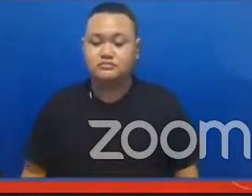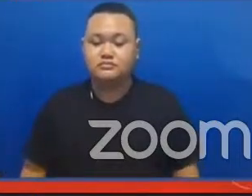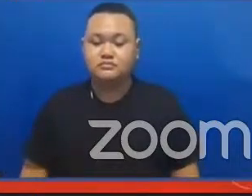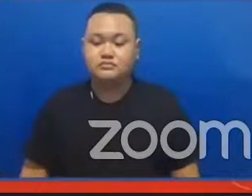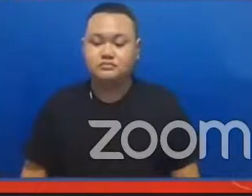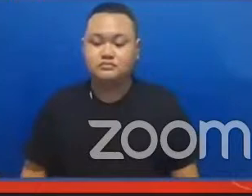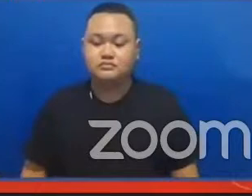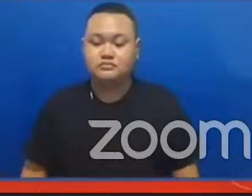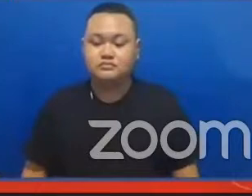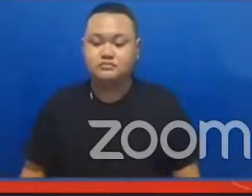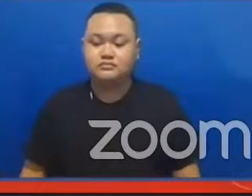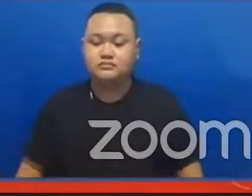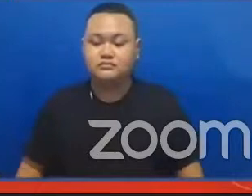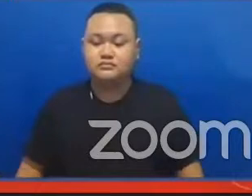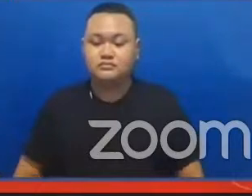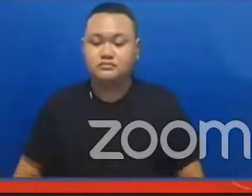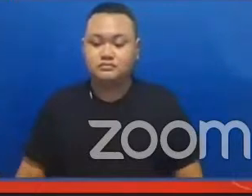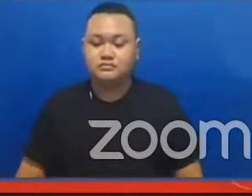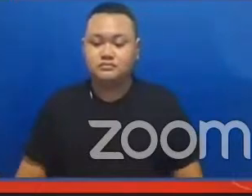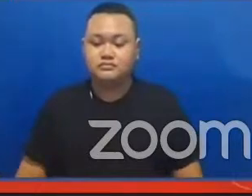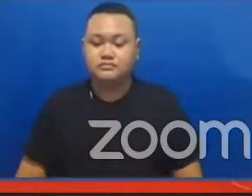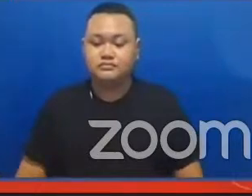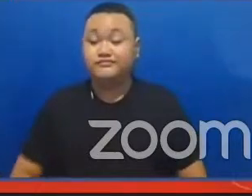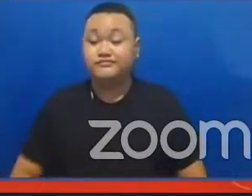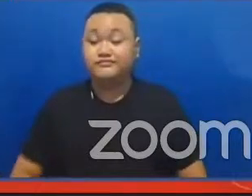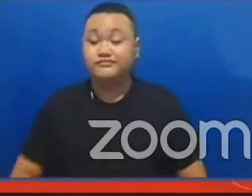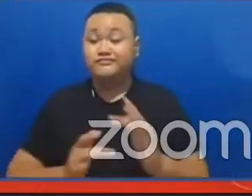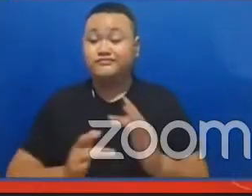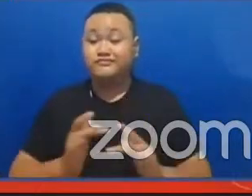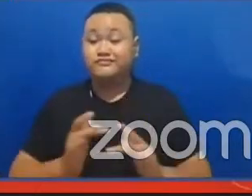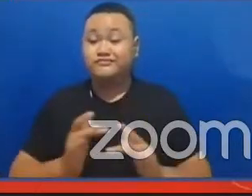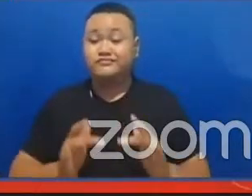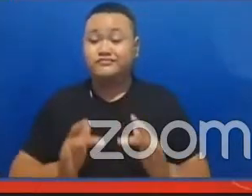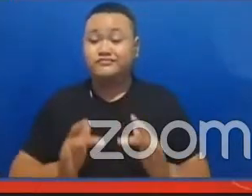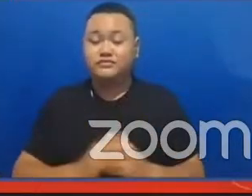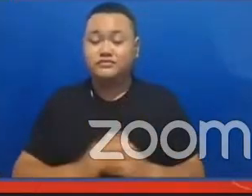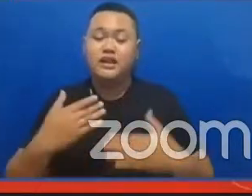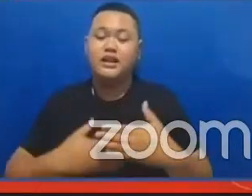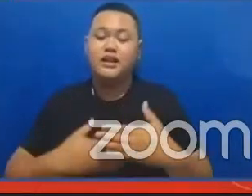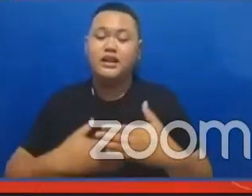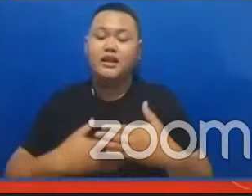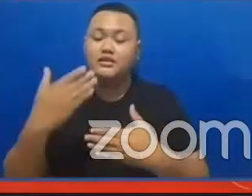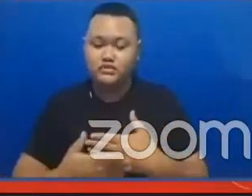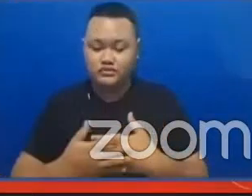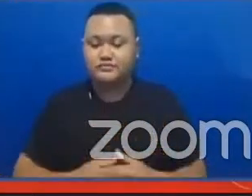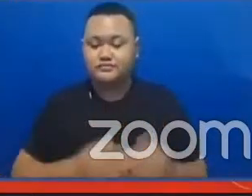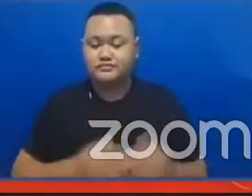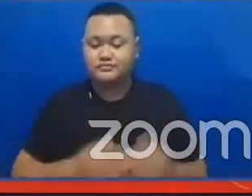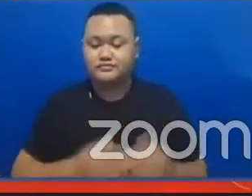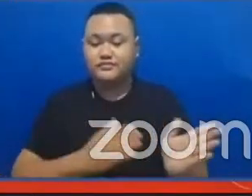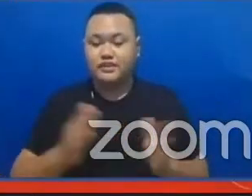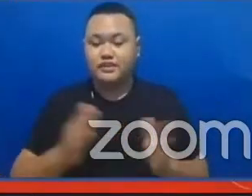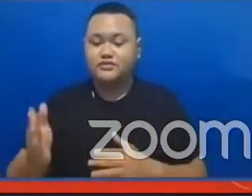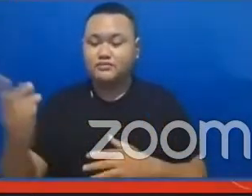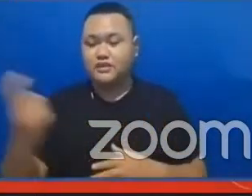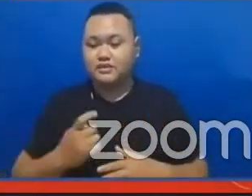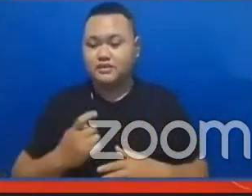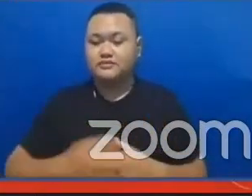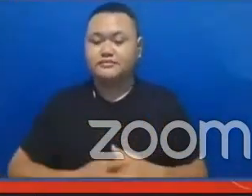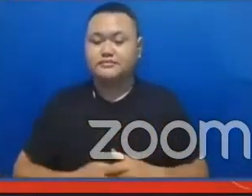ya, kayaknya terputus. Kita lanjut ke pertanyaan berikutnya. Sambil mungkin Pak Andi masih